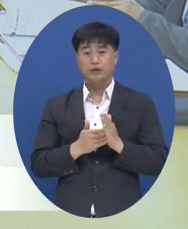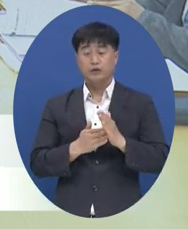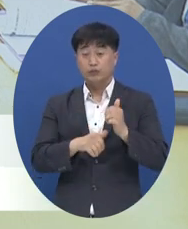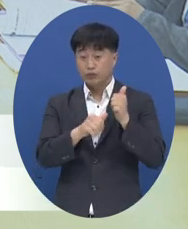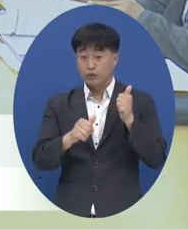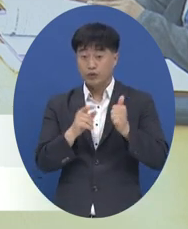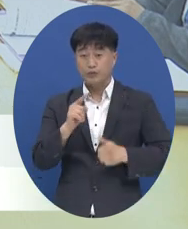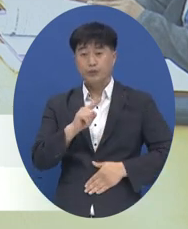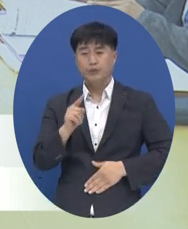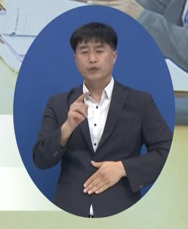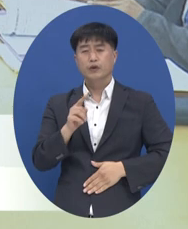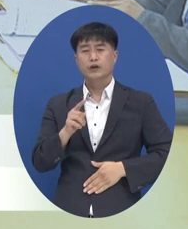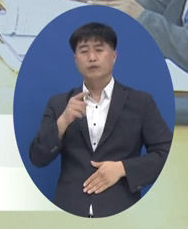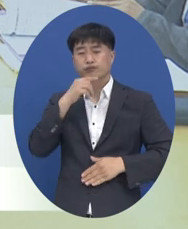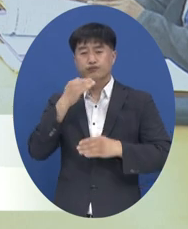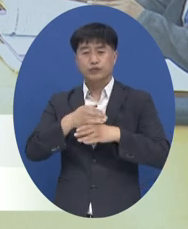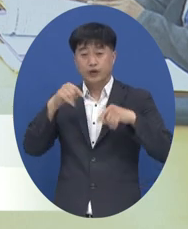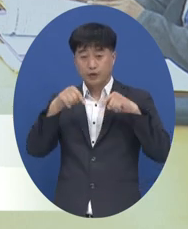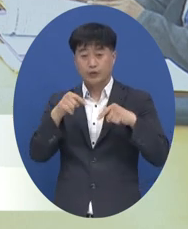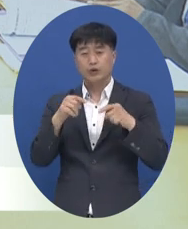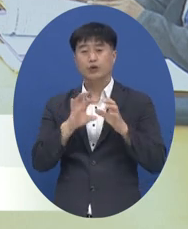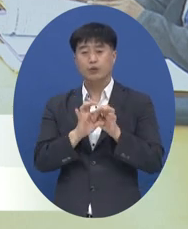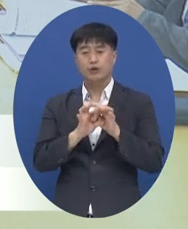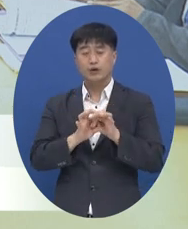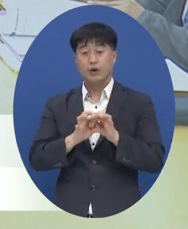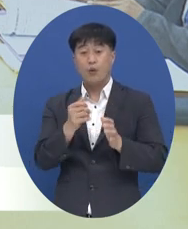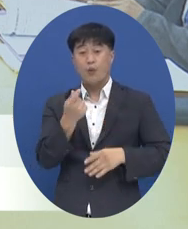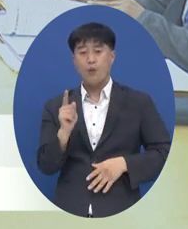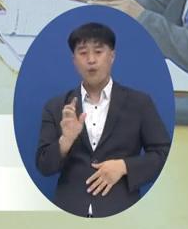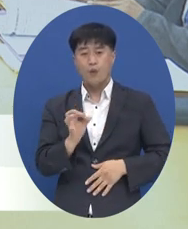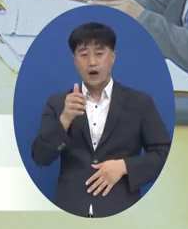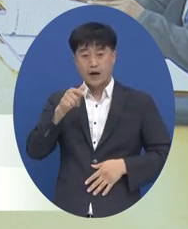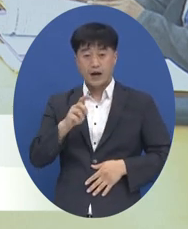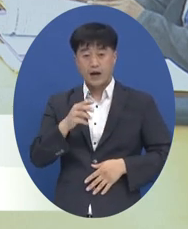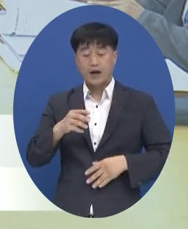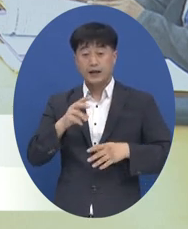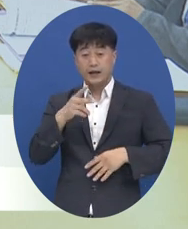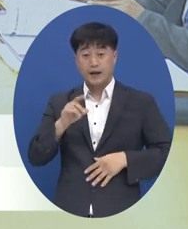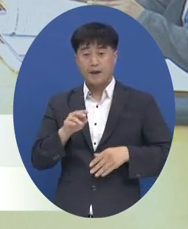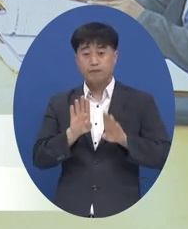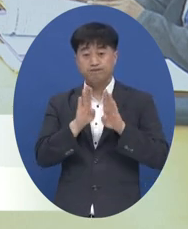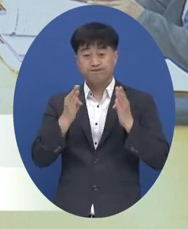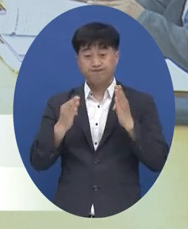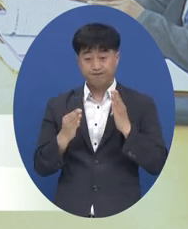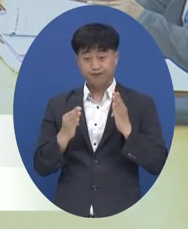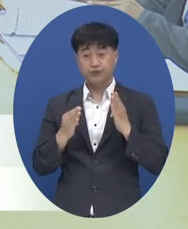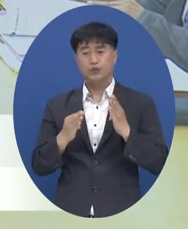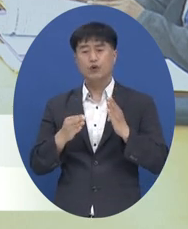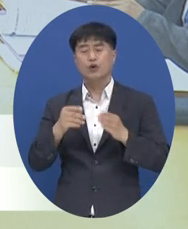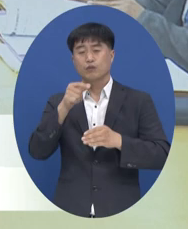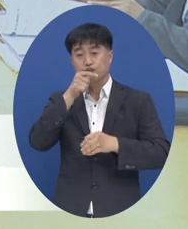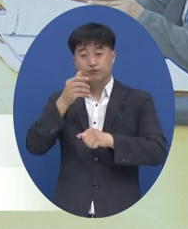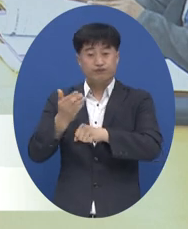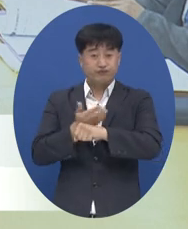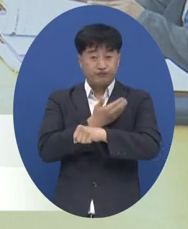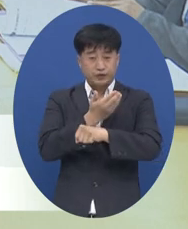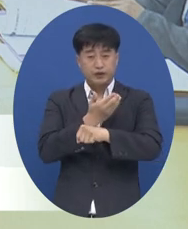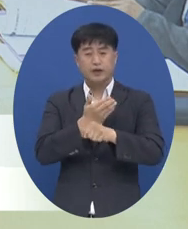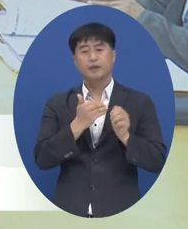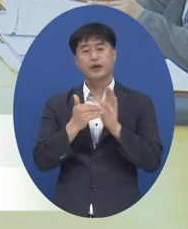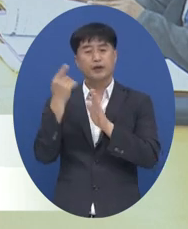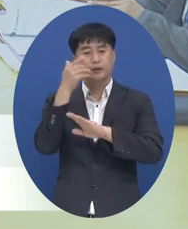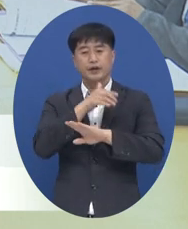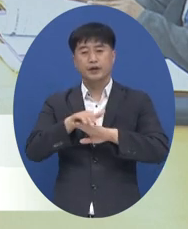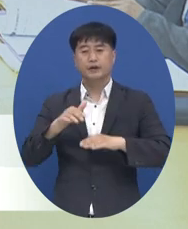포스는 북측과 협상을 통해 황강 된 방류로 인한 수혜를 예방하는 데 힘쓸 계획입니다 경기 주 tv 김태희 기자의